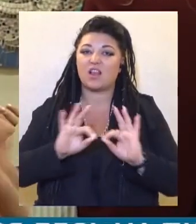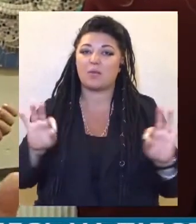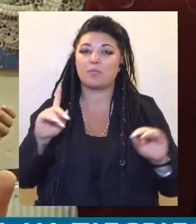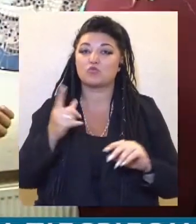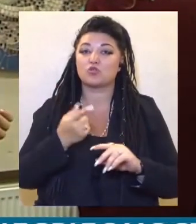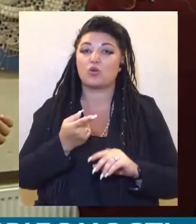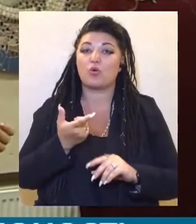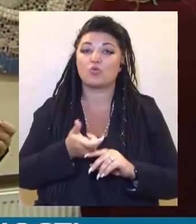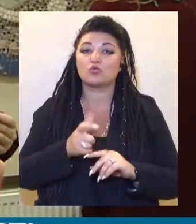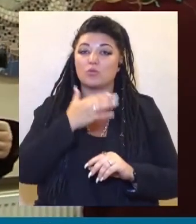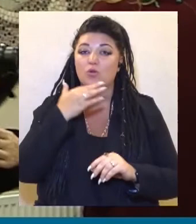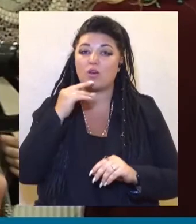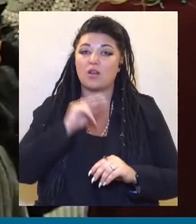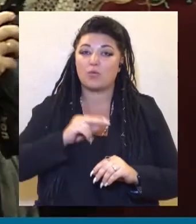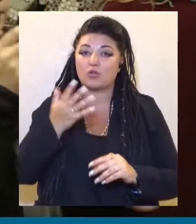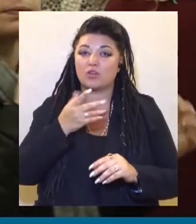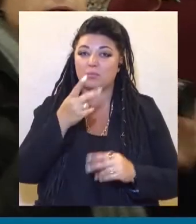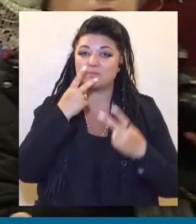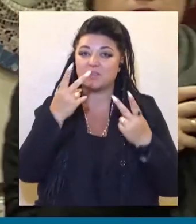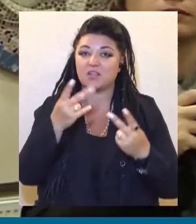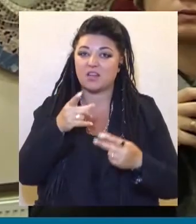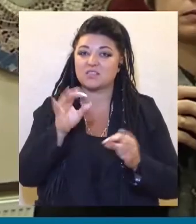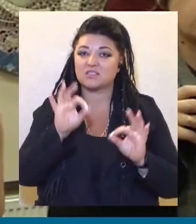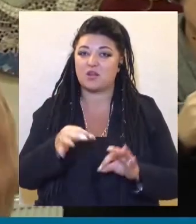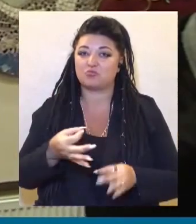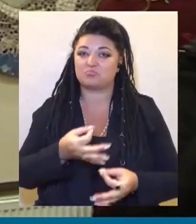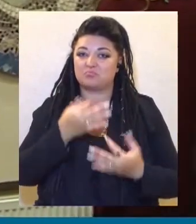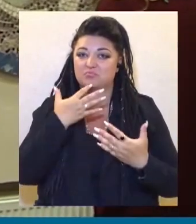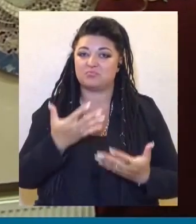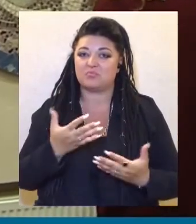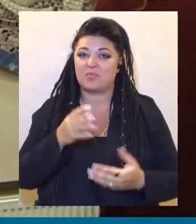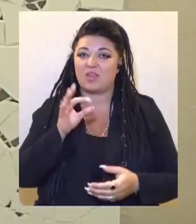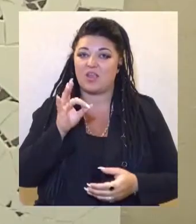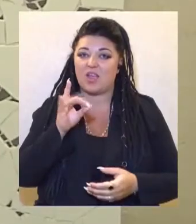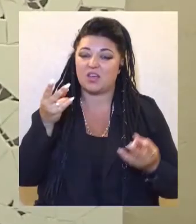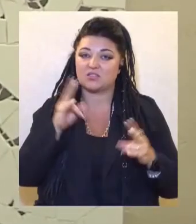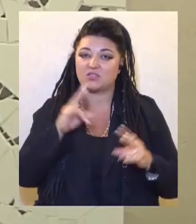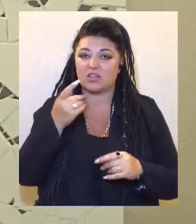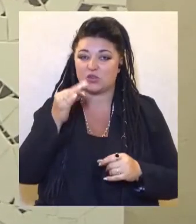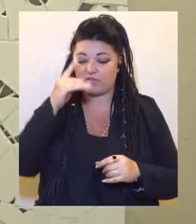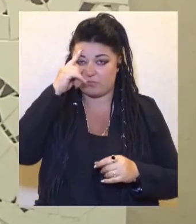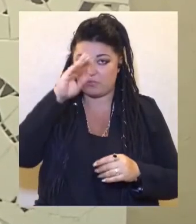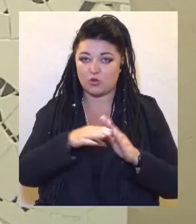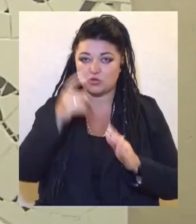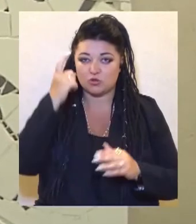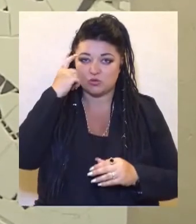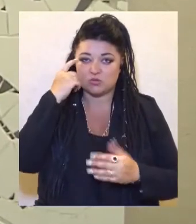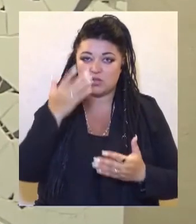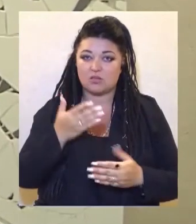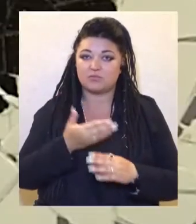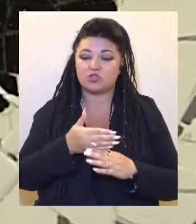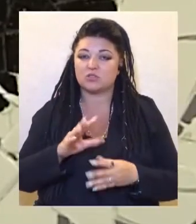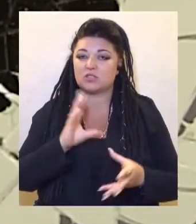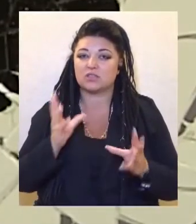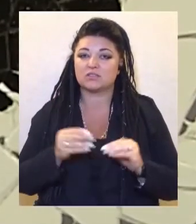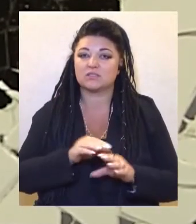которые ты посмотрел, и они тебе сразу запоминаются, они остаются где-то на подсознании. Виставка Ольги Новак частини цілого триватиме